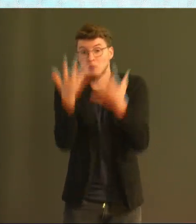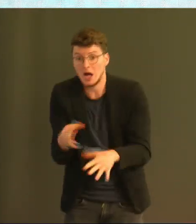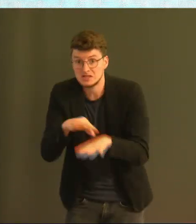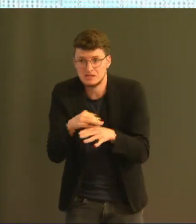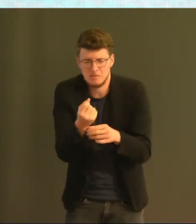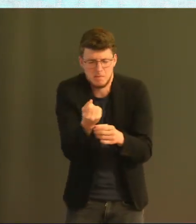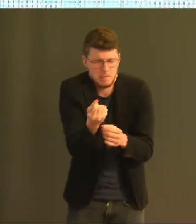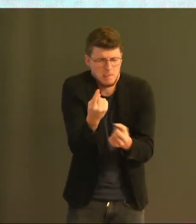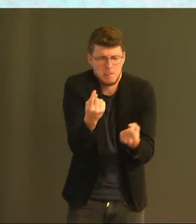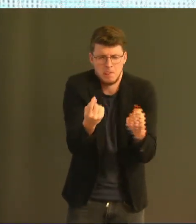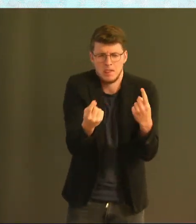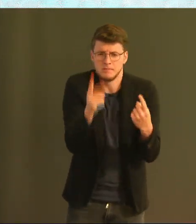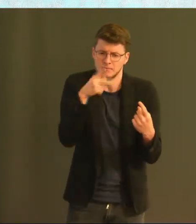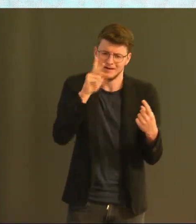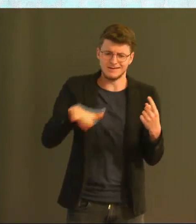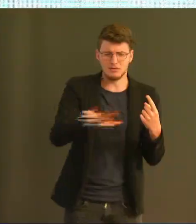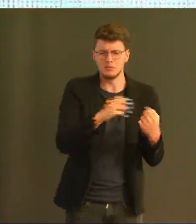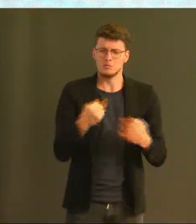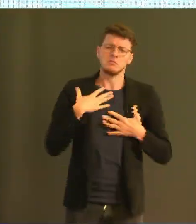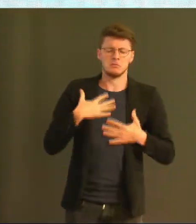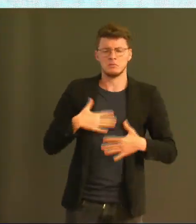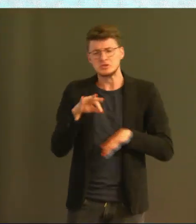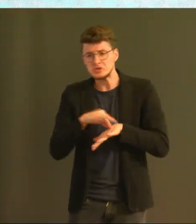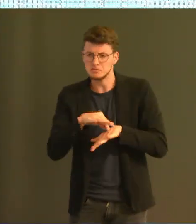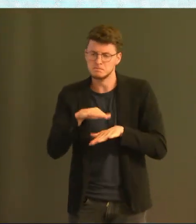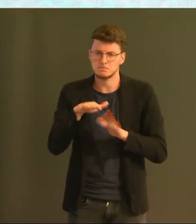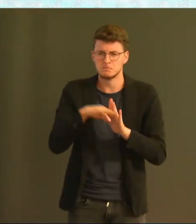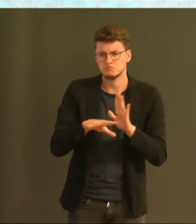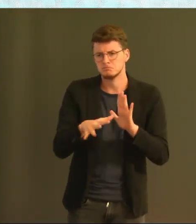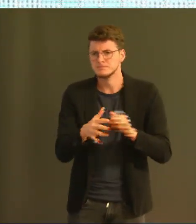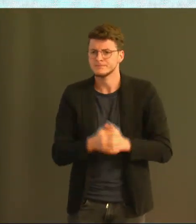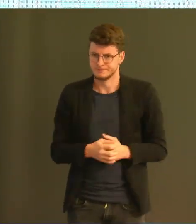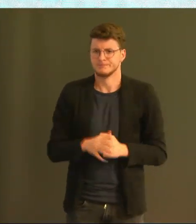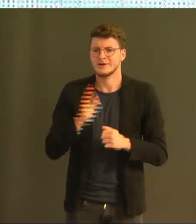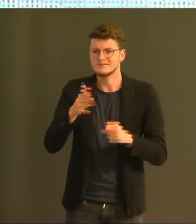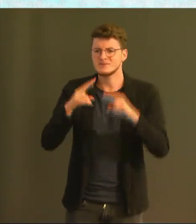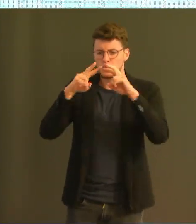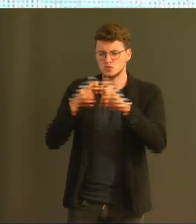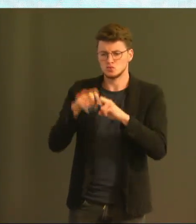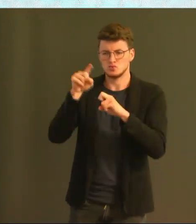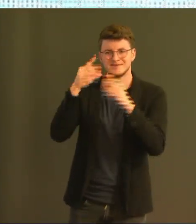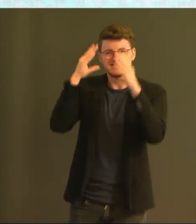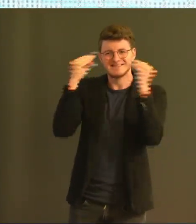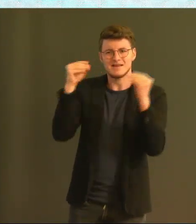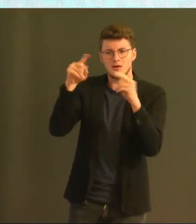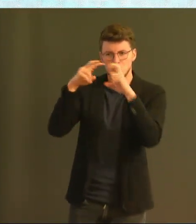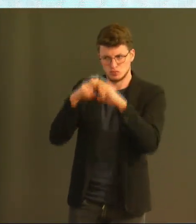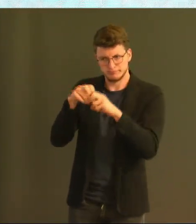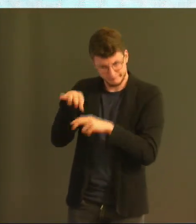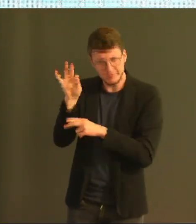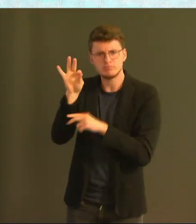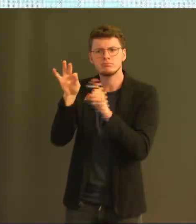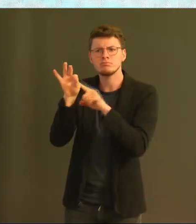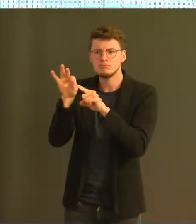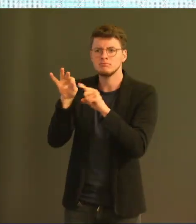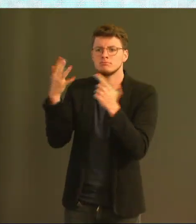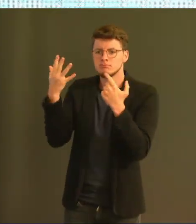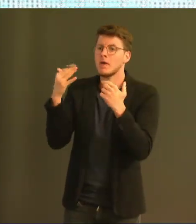rendre comme studio mais drôle on dit que publiciste ward blake toth de ce meeting scrolls